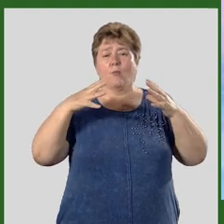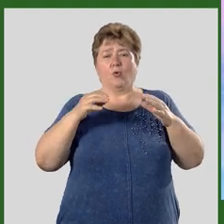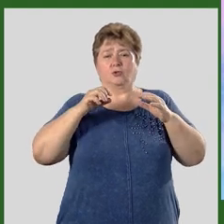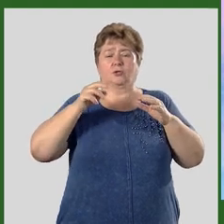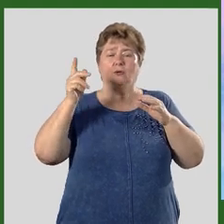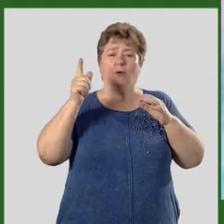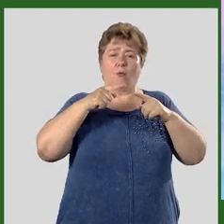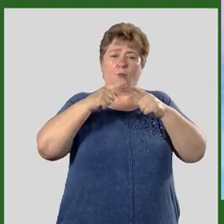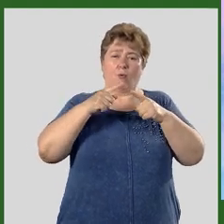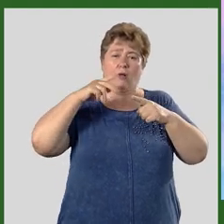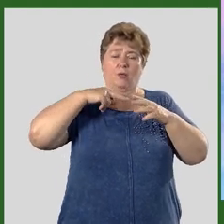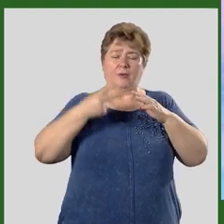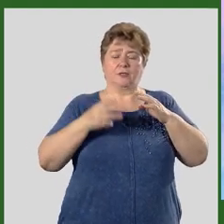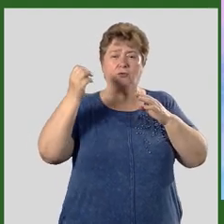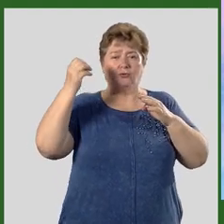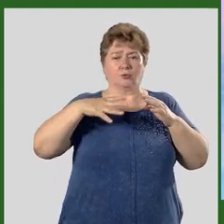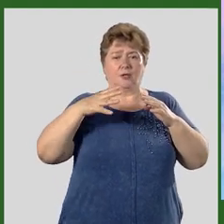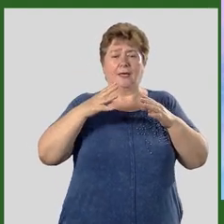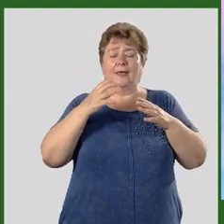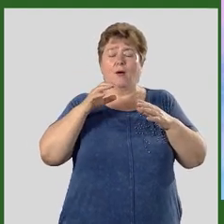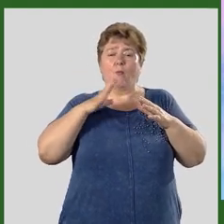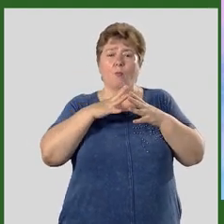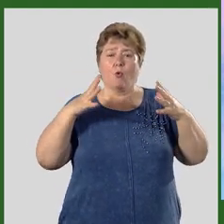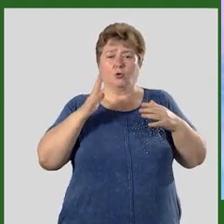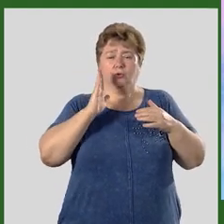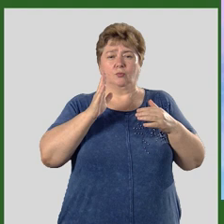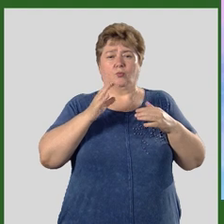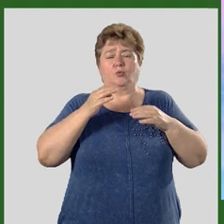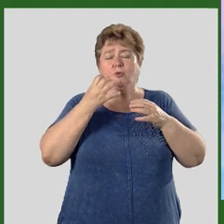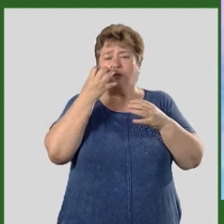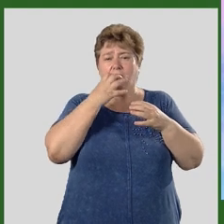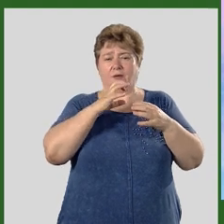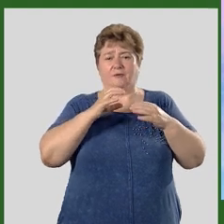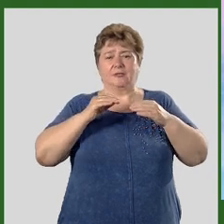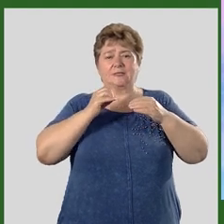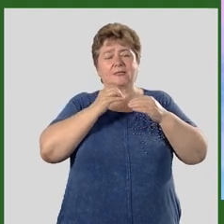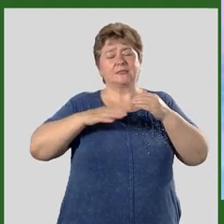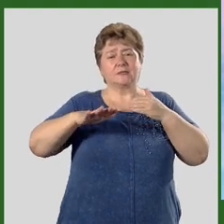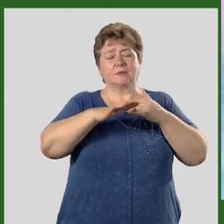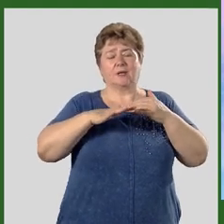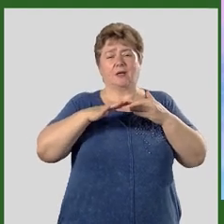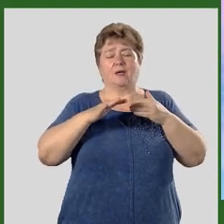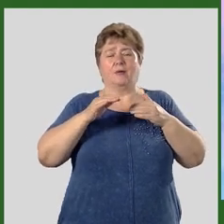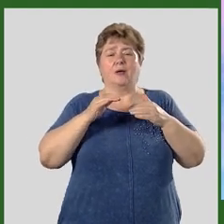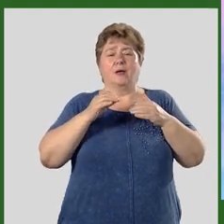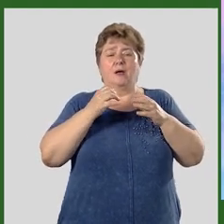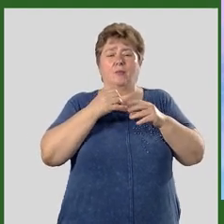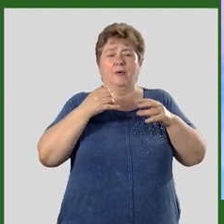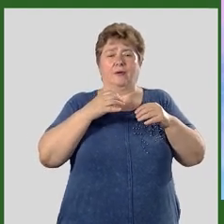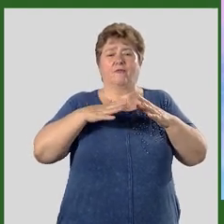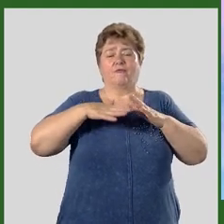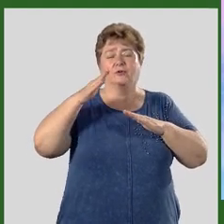солнечных лучей, тем сильнее нагревается земная поверхность и, следовательно,